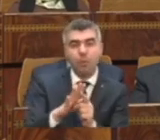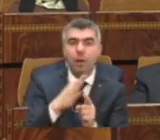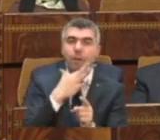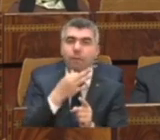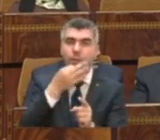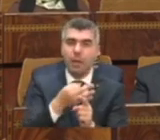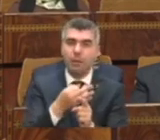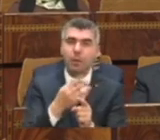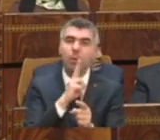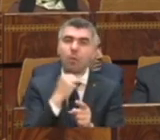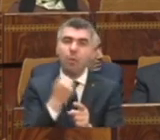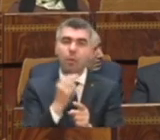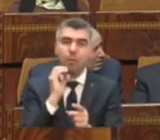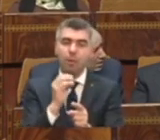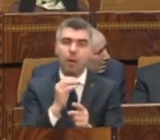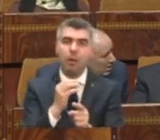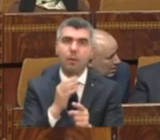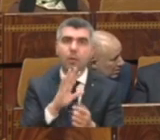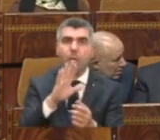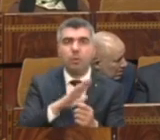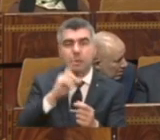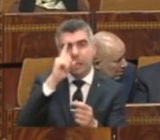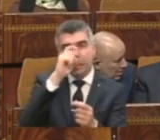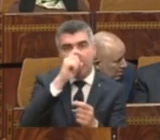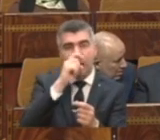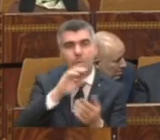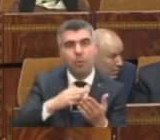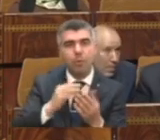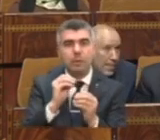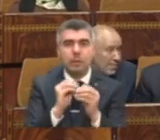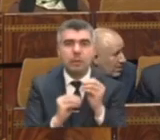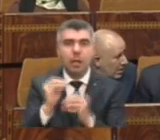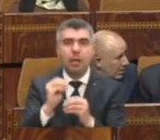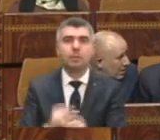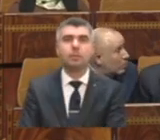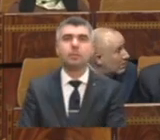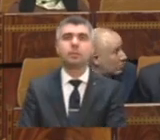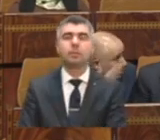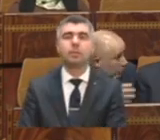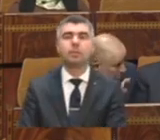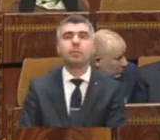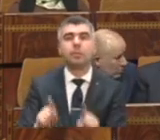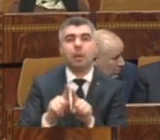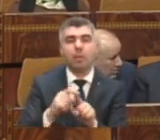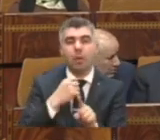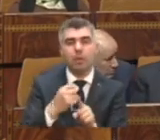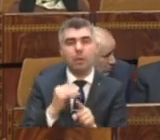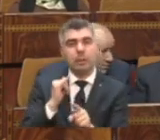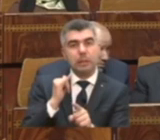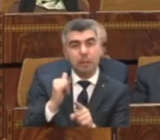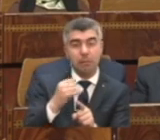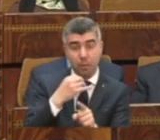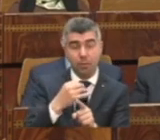وتسيء المساطر الإدارية نظرا للصعوبة الاقتصادية والغلاء الباهظ. فمحاربة البيروقراطية